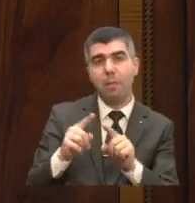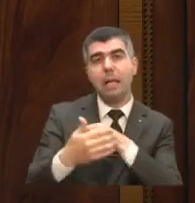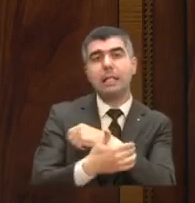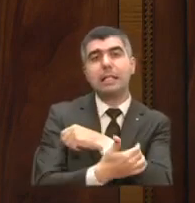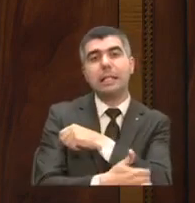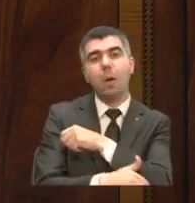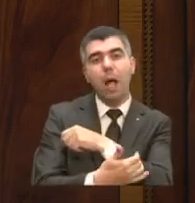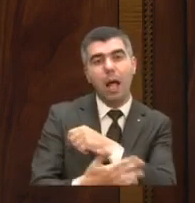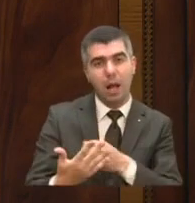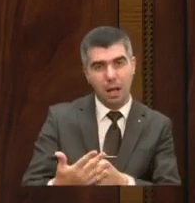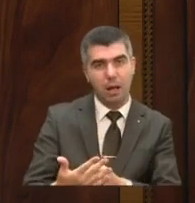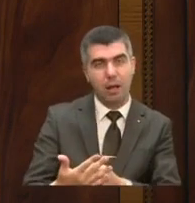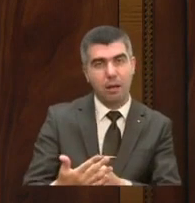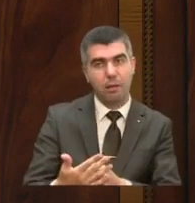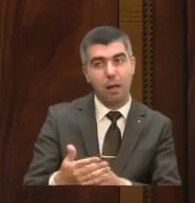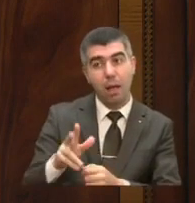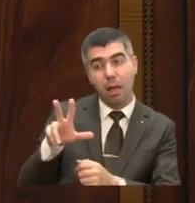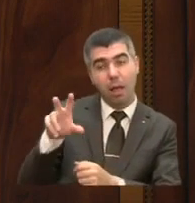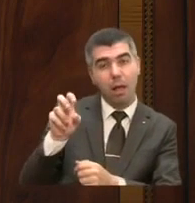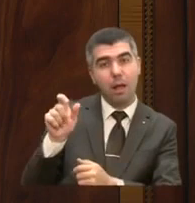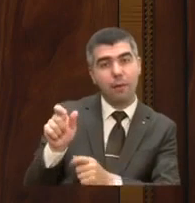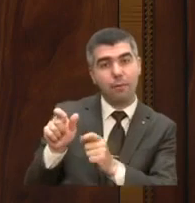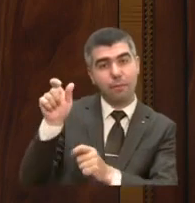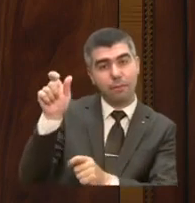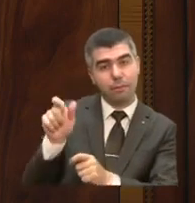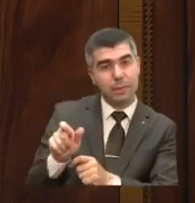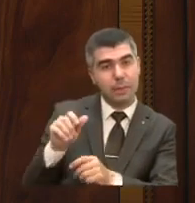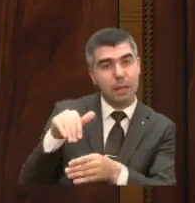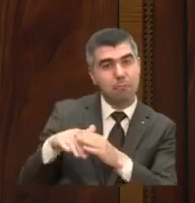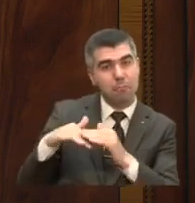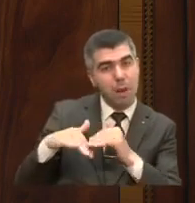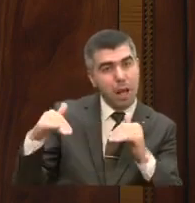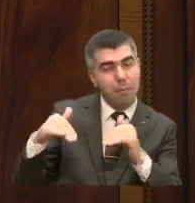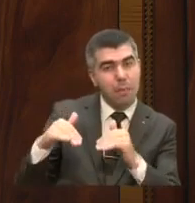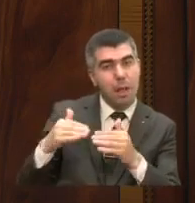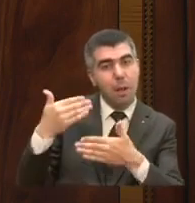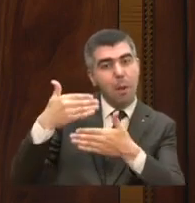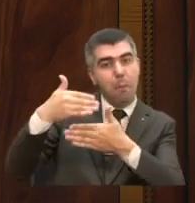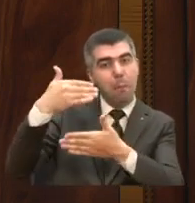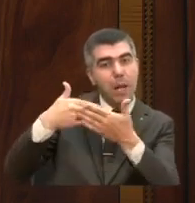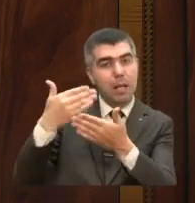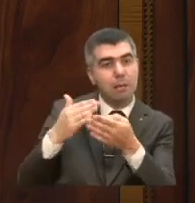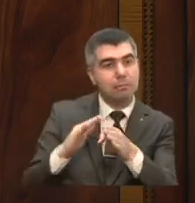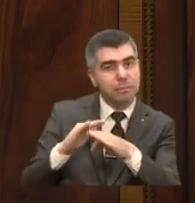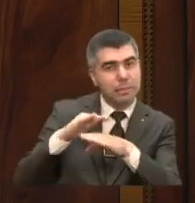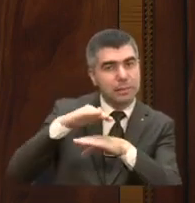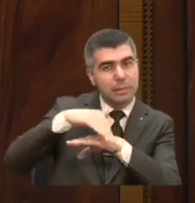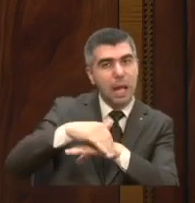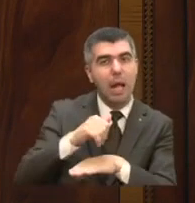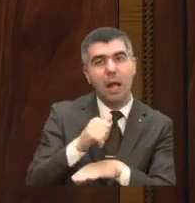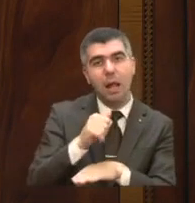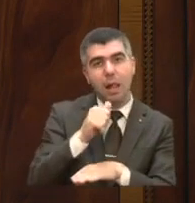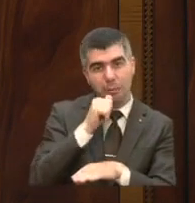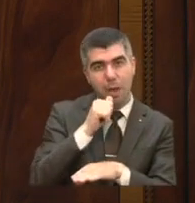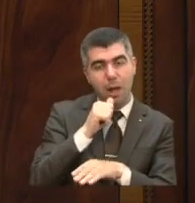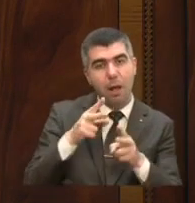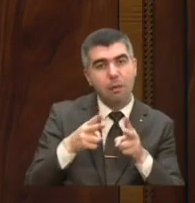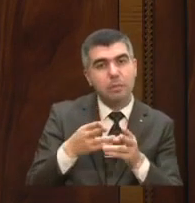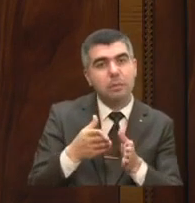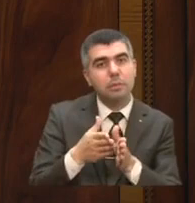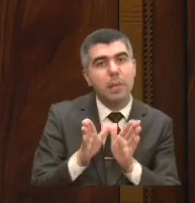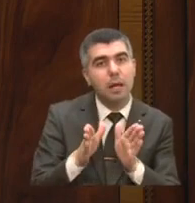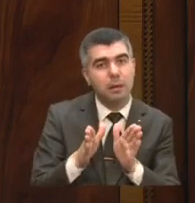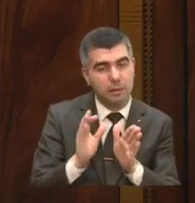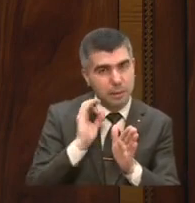السيد النائب يعلم أكثر من غيره أن السد اللي تبنى مؤخرا واللي تفضل جلالة الملك بسميته